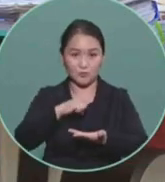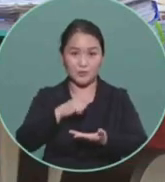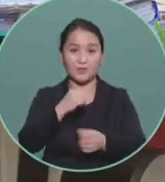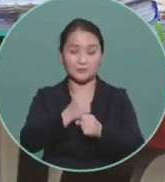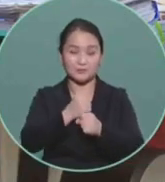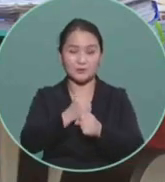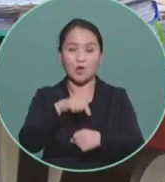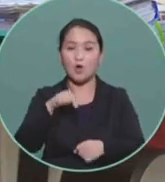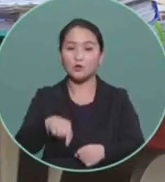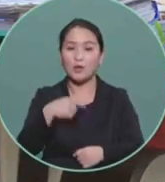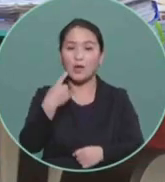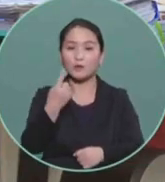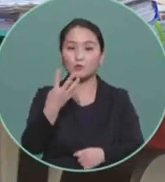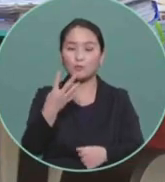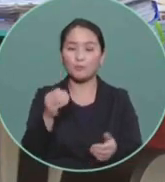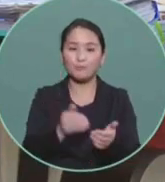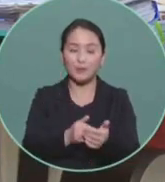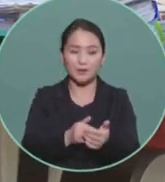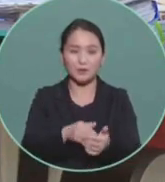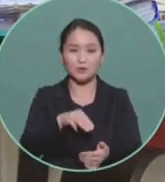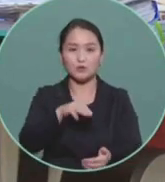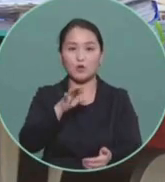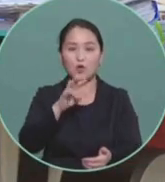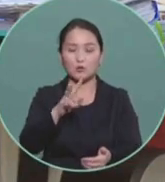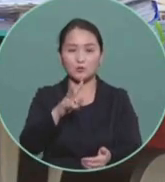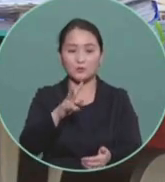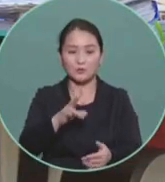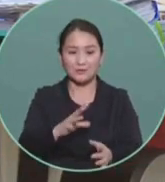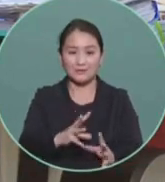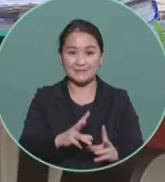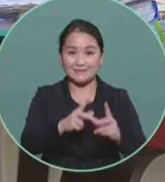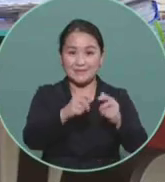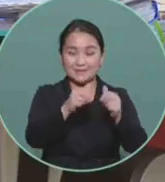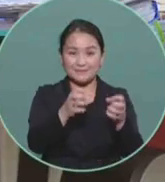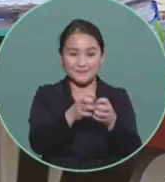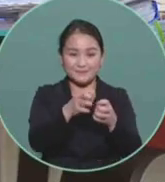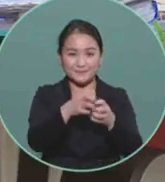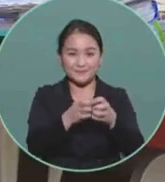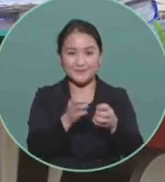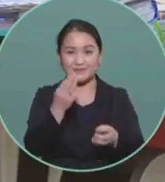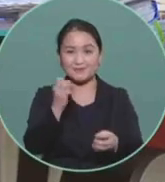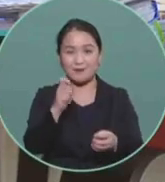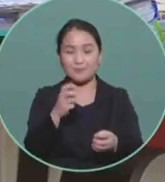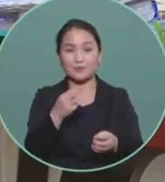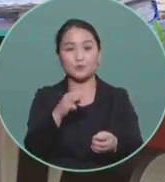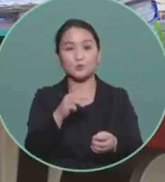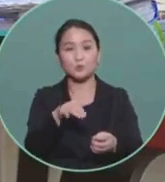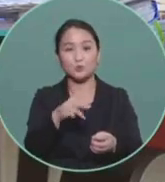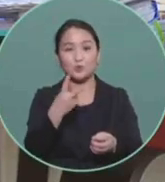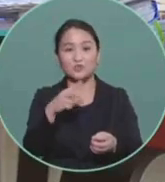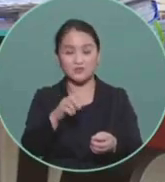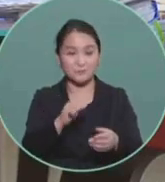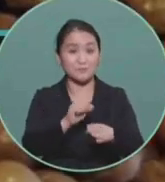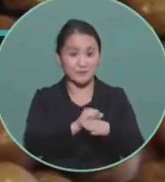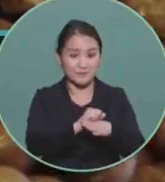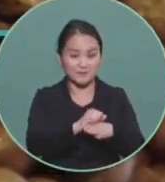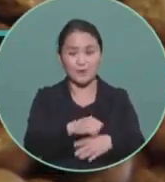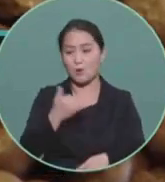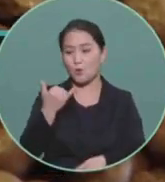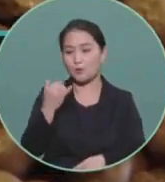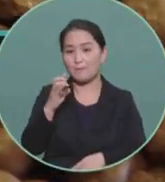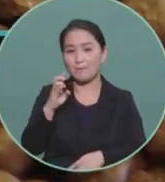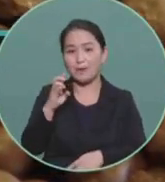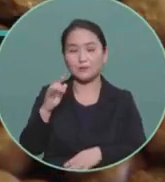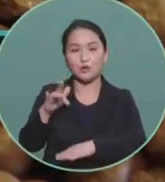байдлаар 14,000 тонн сайжруулсан төвш одоо савтлахад төвш компани бол бэлдсэн байна. Улаанбаатар хот